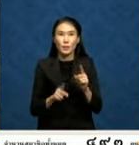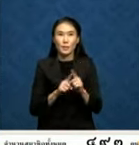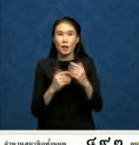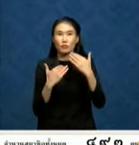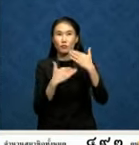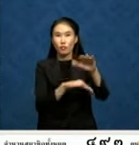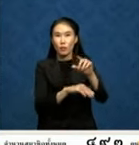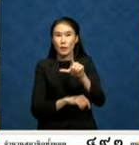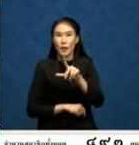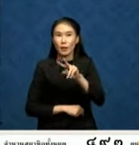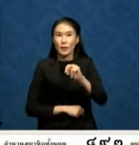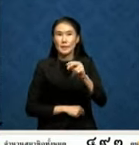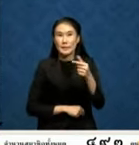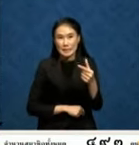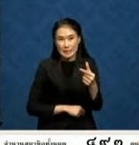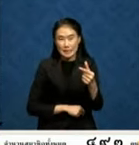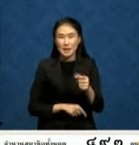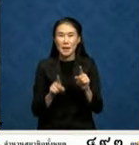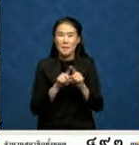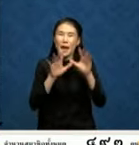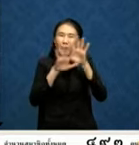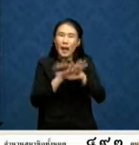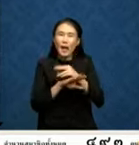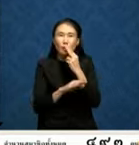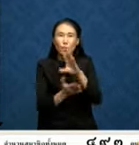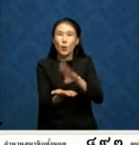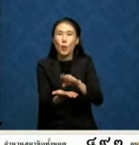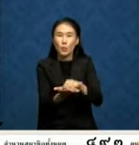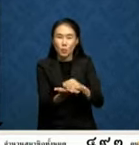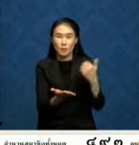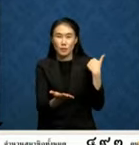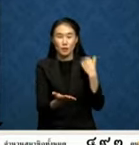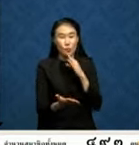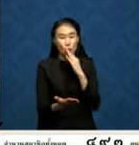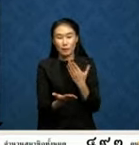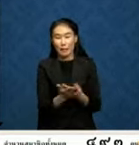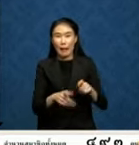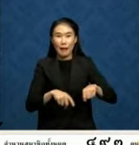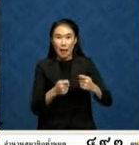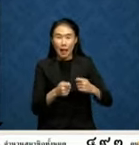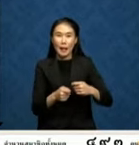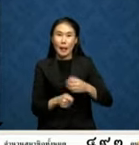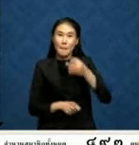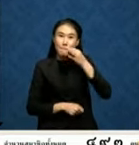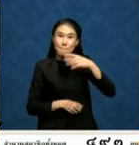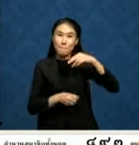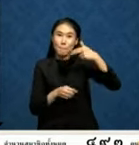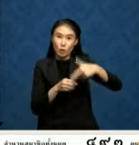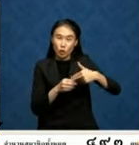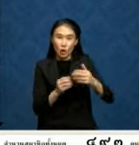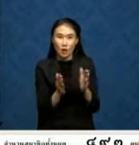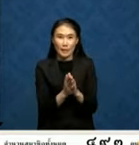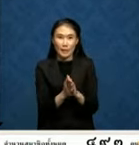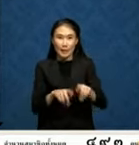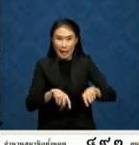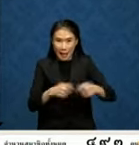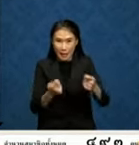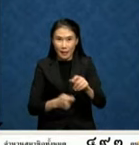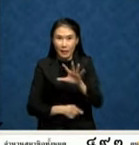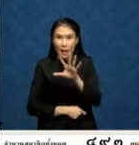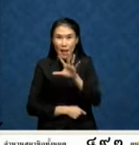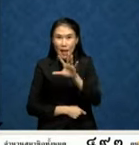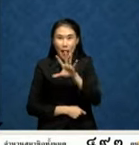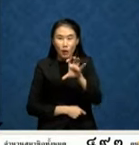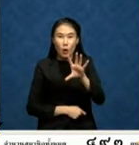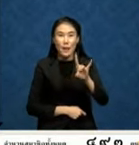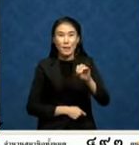LNG หรือที่เรียกว่า Reloading หลังหักค่าใช้จ่ายของปตท.จำนวน580ล้านบาทและนำไปลด